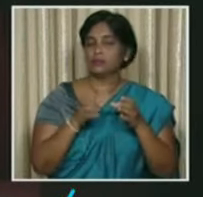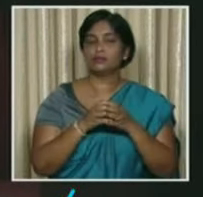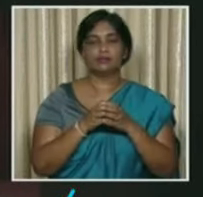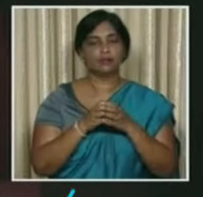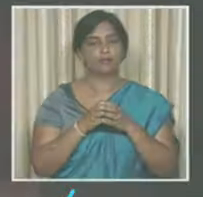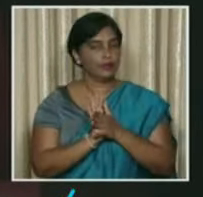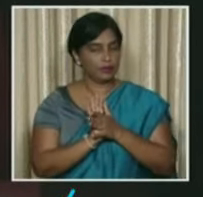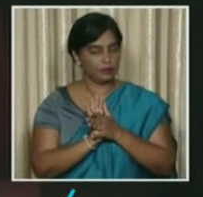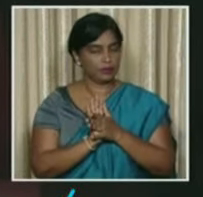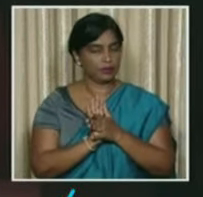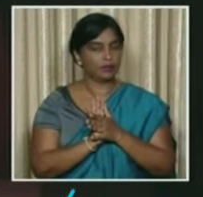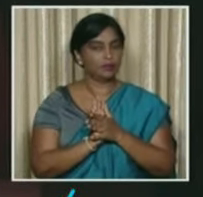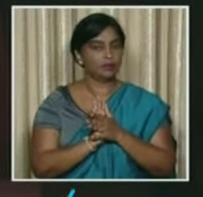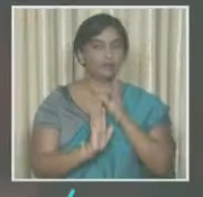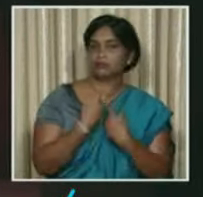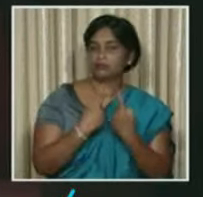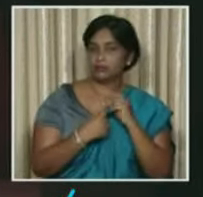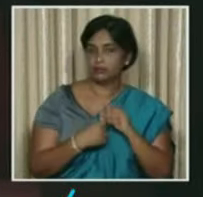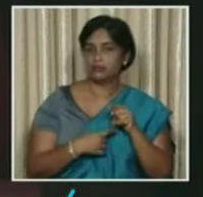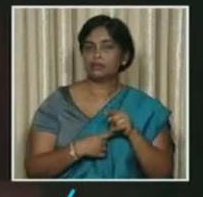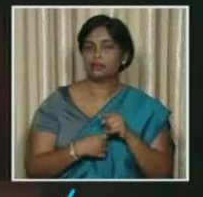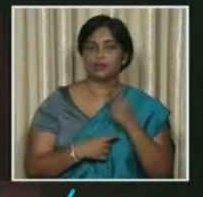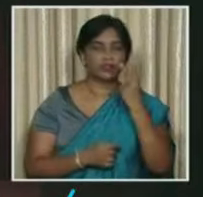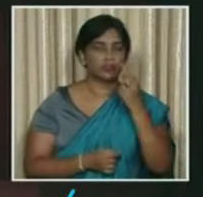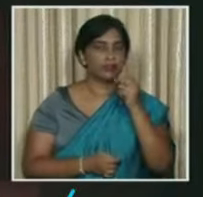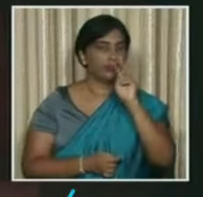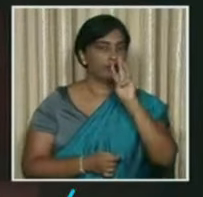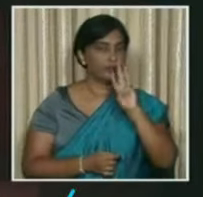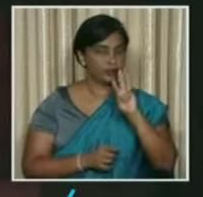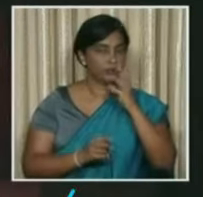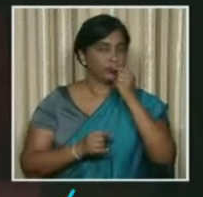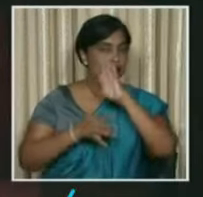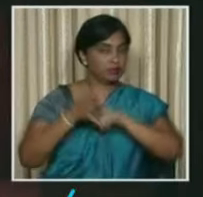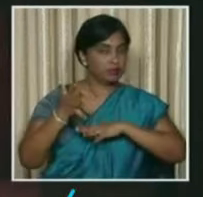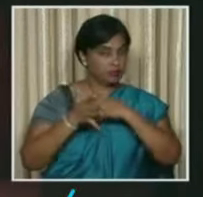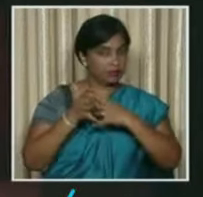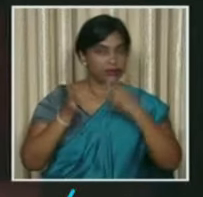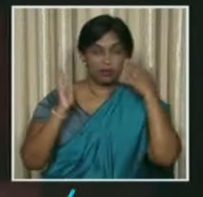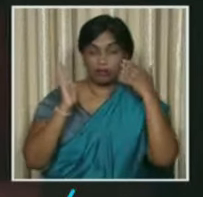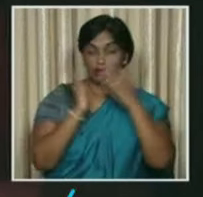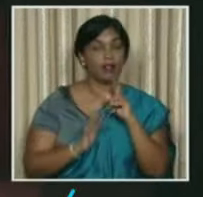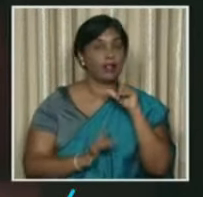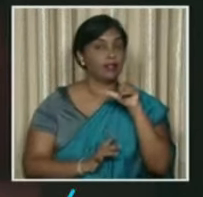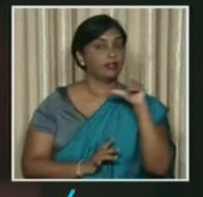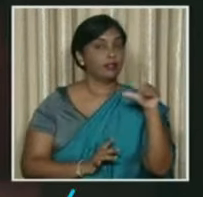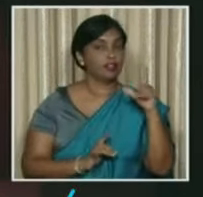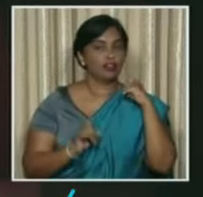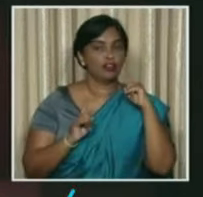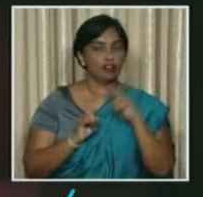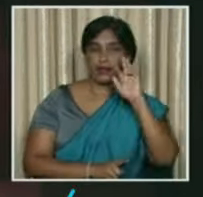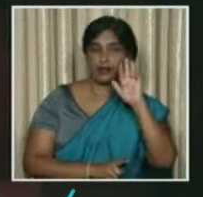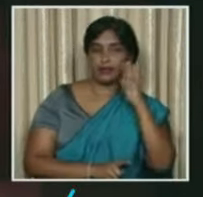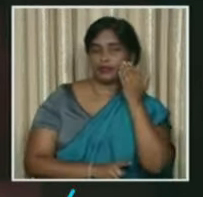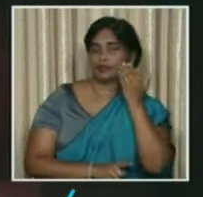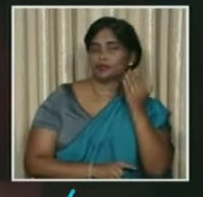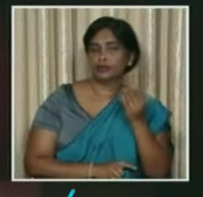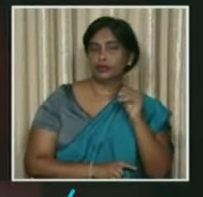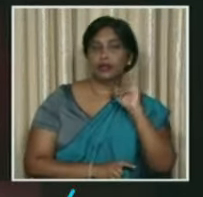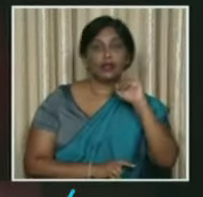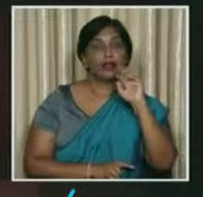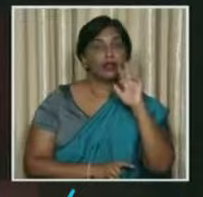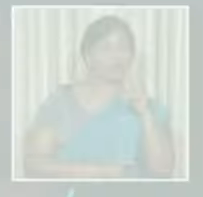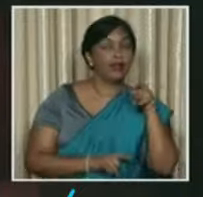එක්ක එකහු වෙලා සමීක්ෂණයක් කරා 2023 අයවැය යෝජනා 77ක් පිළිබඳව. ඒ 77න් ඒ